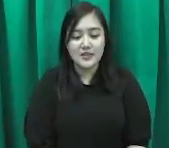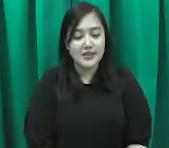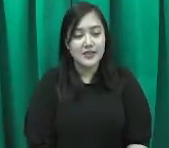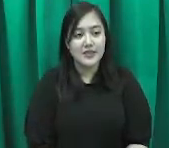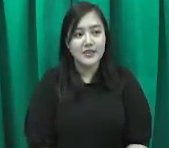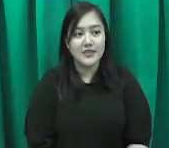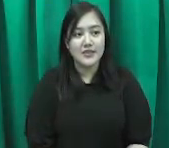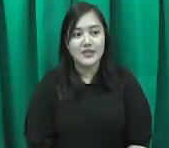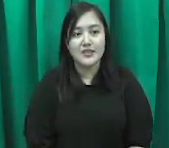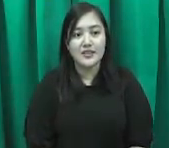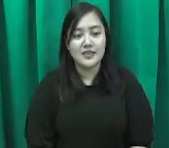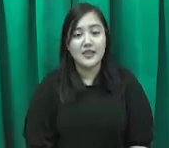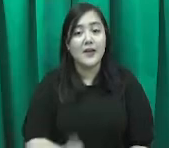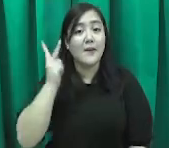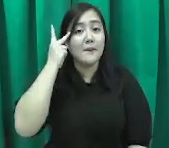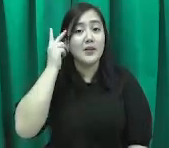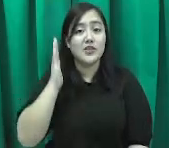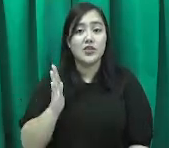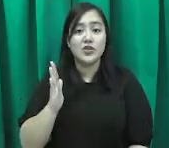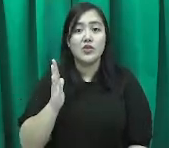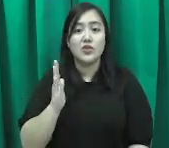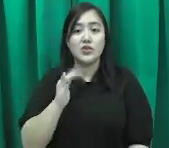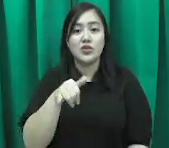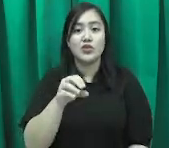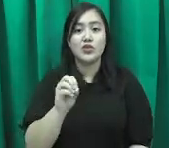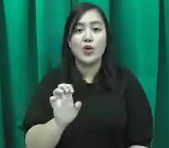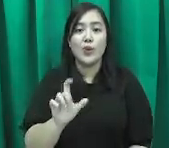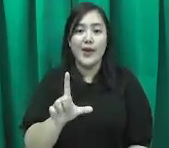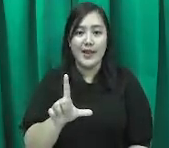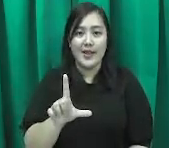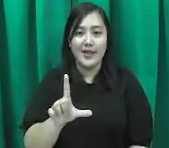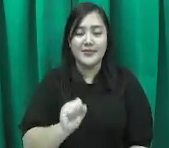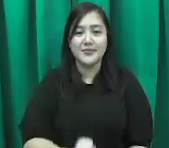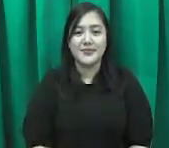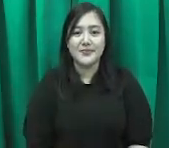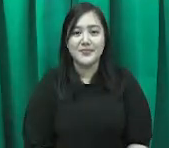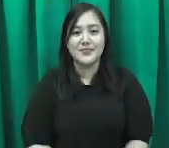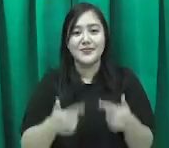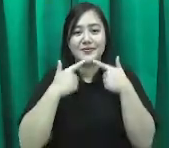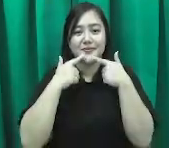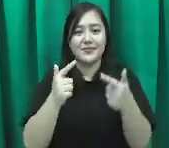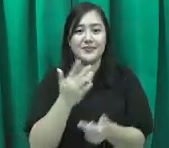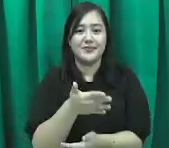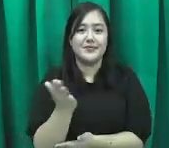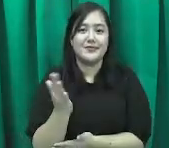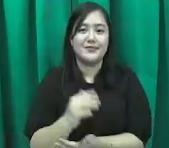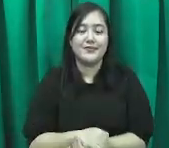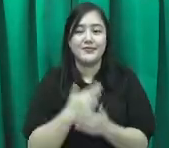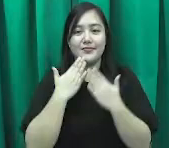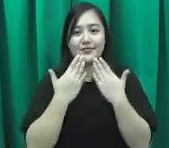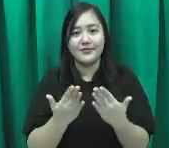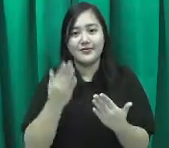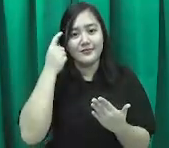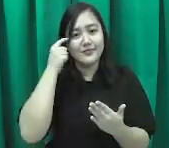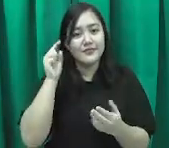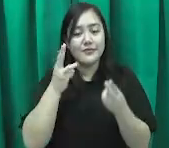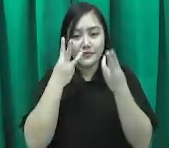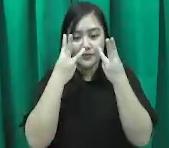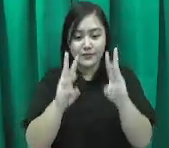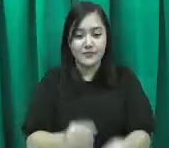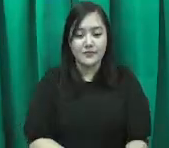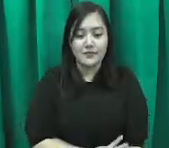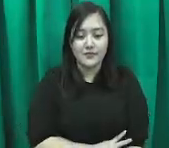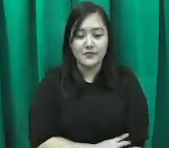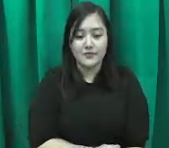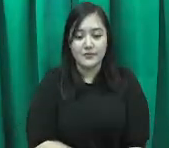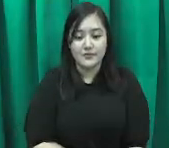inyo. Sir Tandoy din. Ay, si Pastor Tandoy. Okay. Hello sir. Ayan, thank you for watching po. Yes.